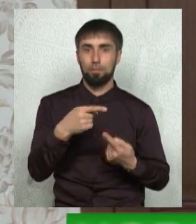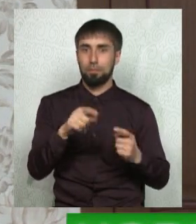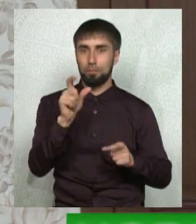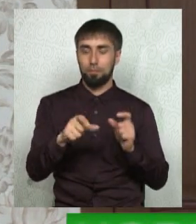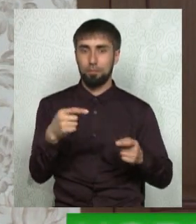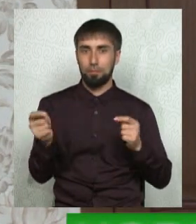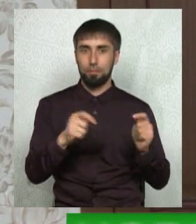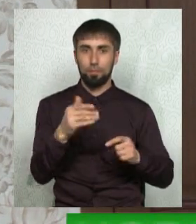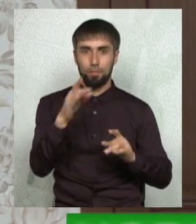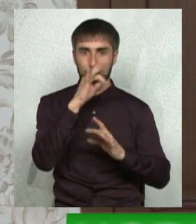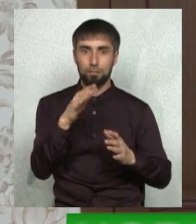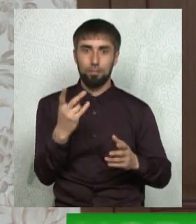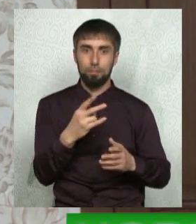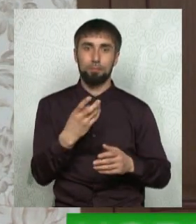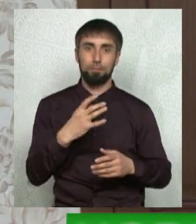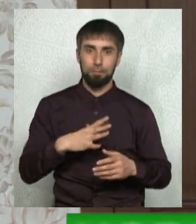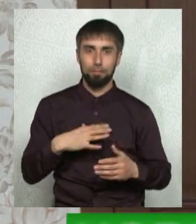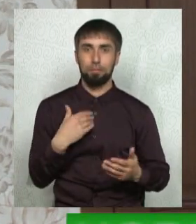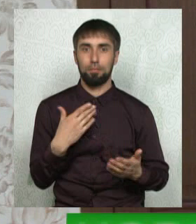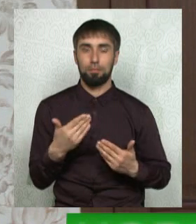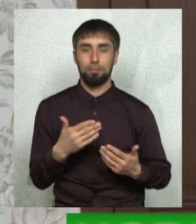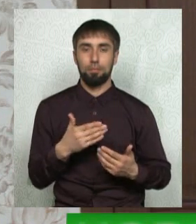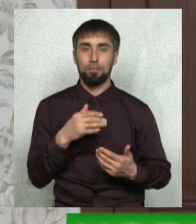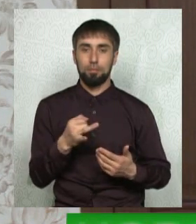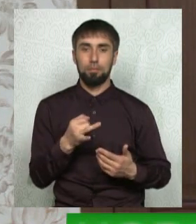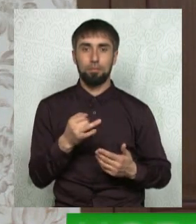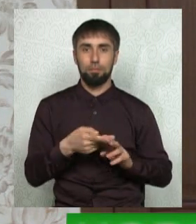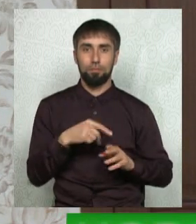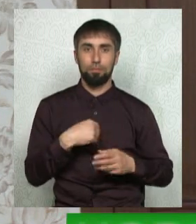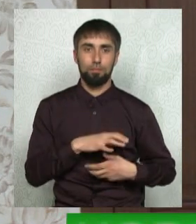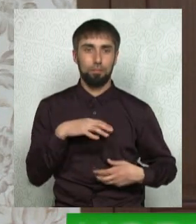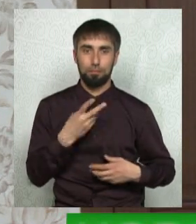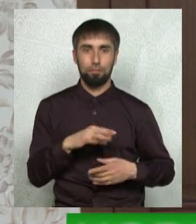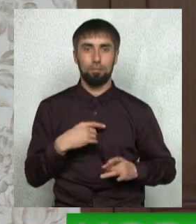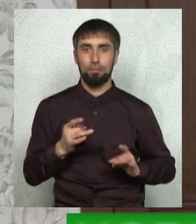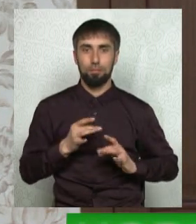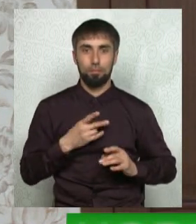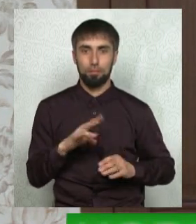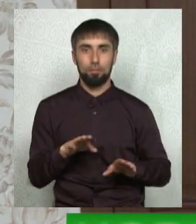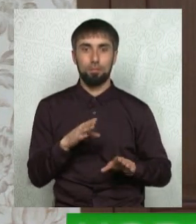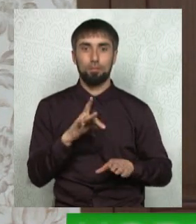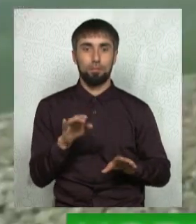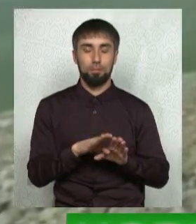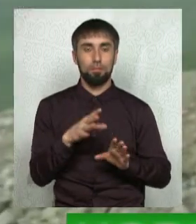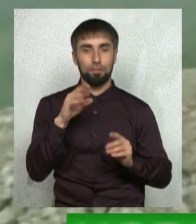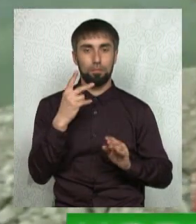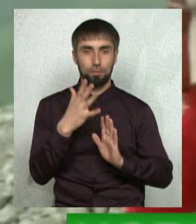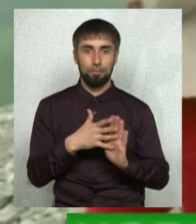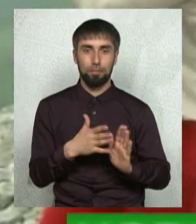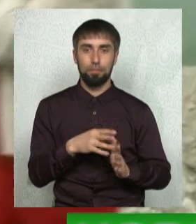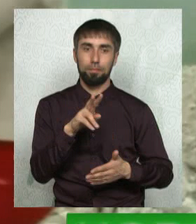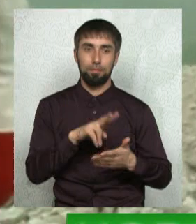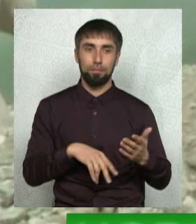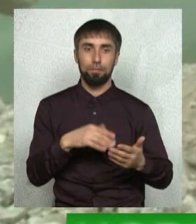менталитетом приезжают, поэтому нужно запастись терпением, не взрываться, не психовать, да, какие-то, нужно все это понимать. Лицензия